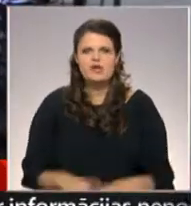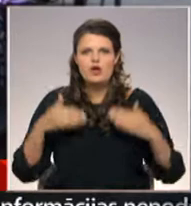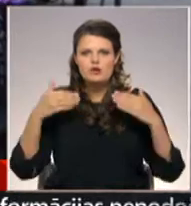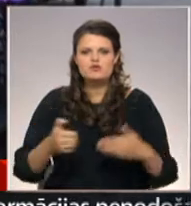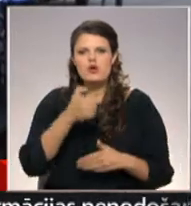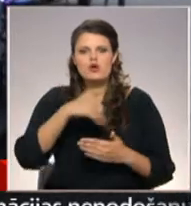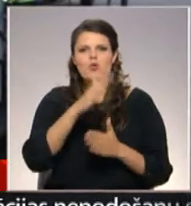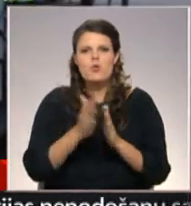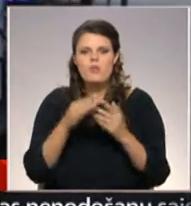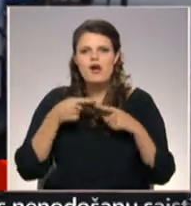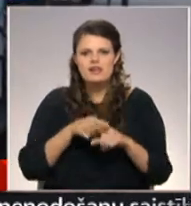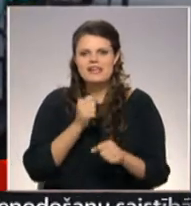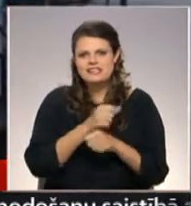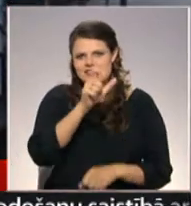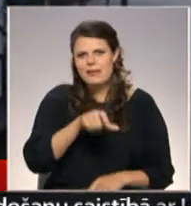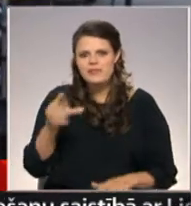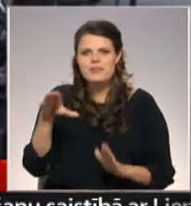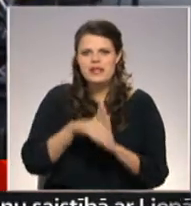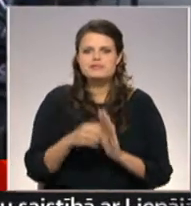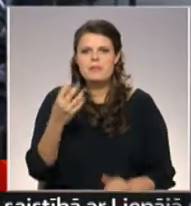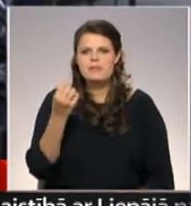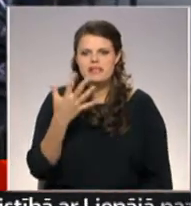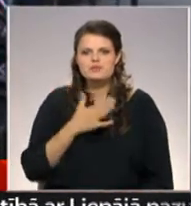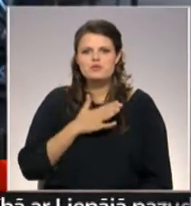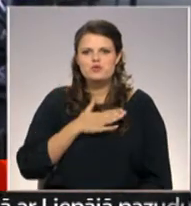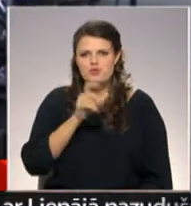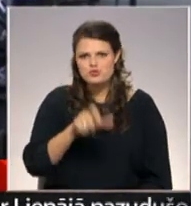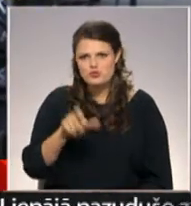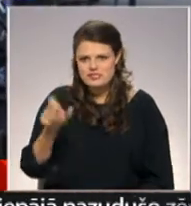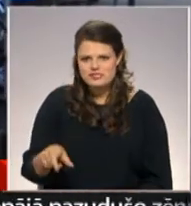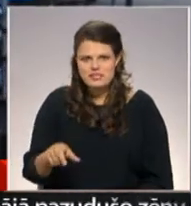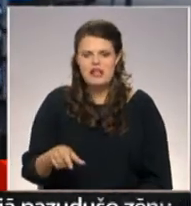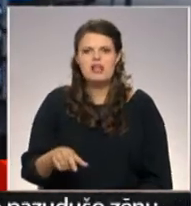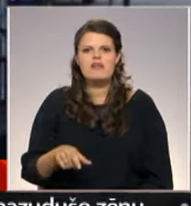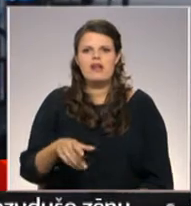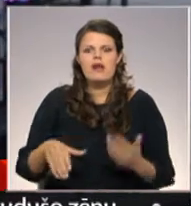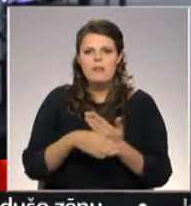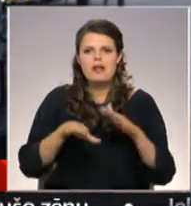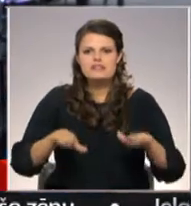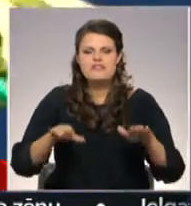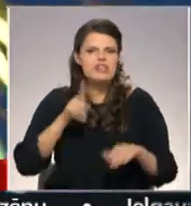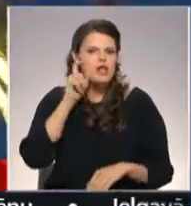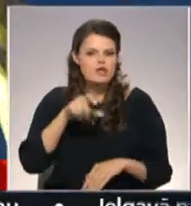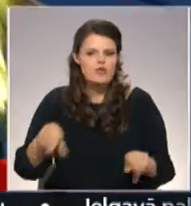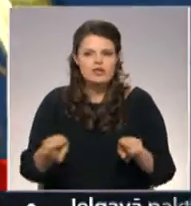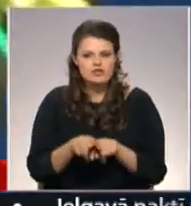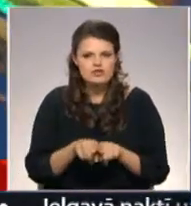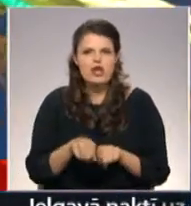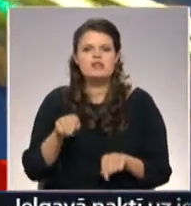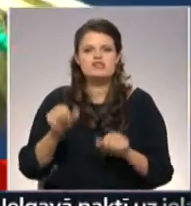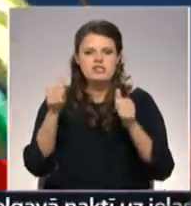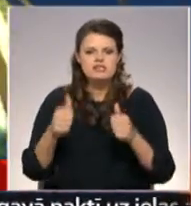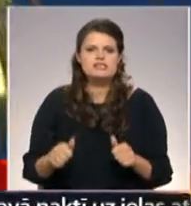Šodien kopā ar tehniskajiem darbiniekiem ir iesaistīti 15 mūsu cilvēku. Medūzas attainot palīdz vietējie jaunieši. Šīs izrādes